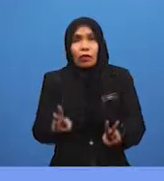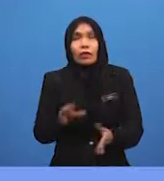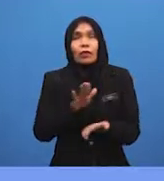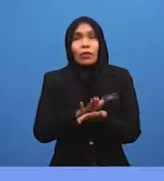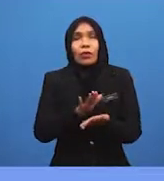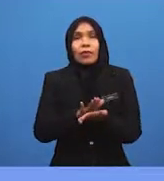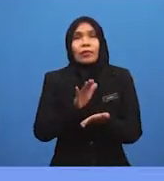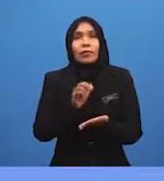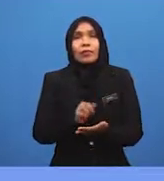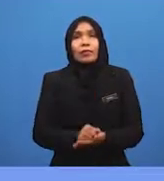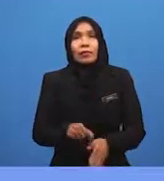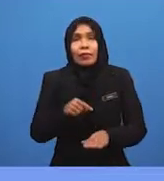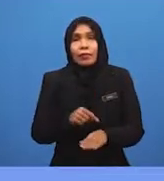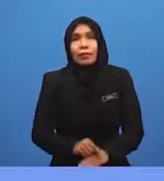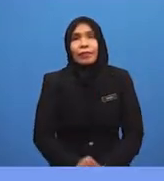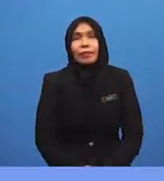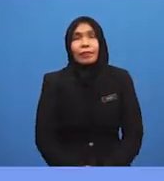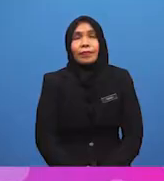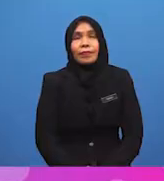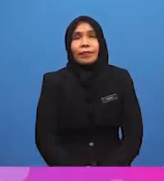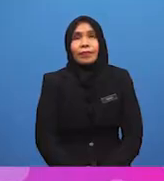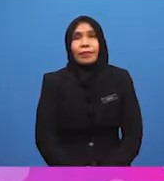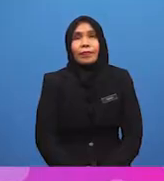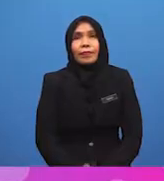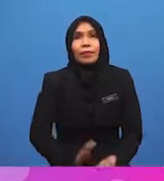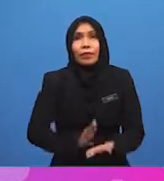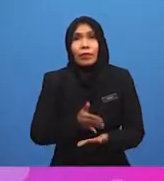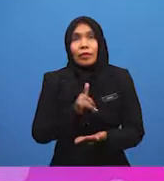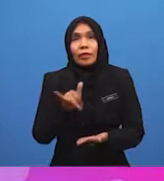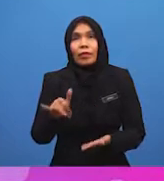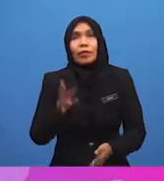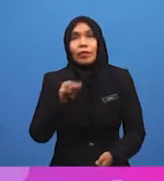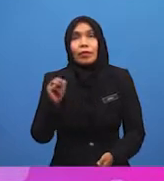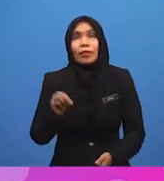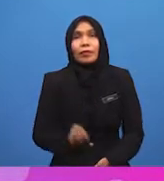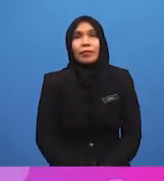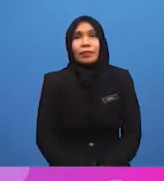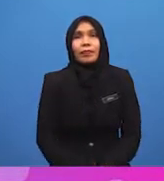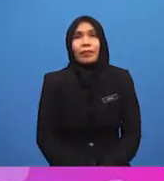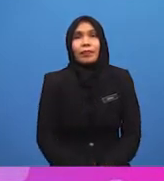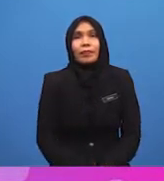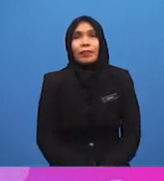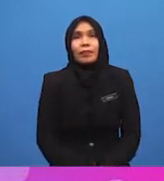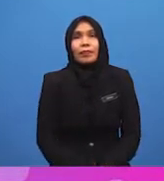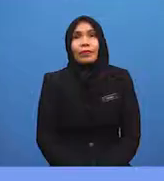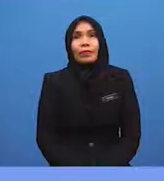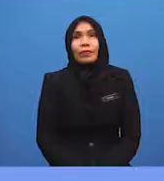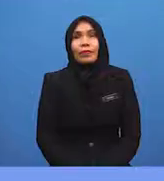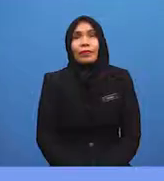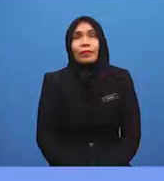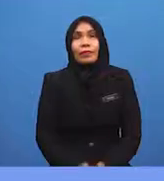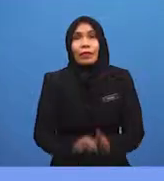pergaulan seharian di sekolah. Seterusnya, murid-murid, sila perhatikan gambar situasi